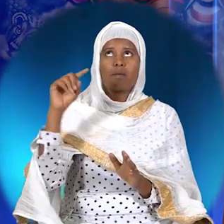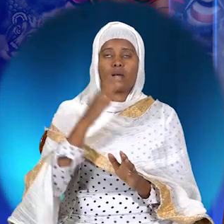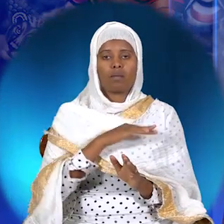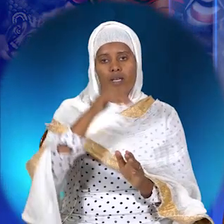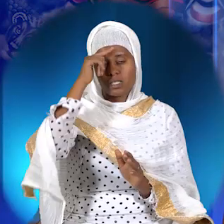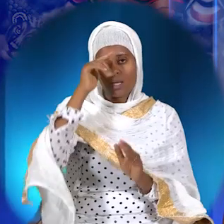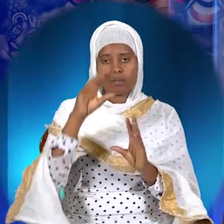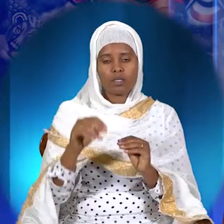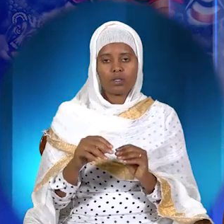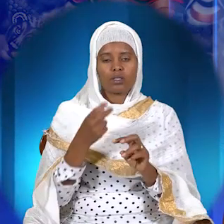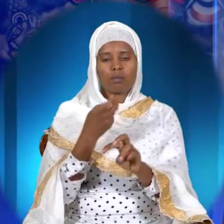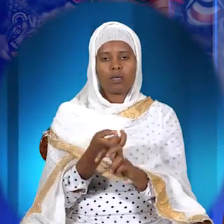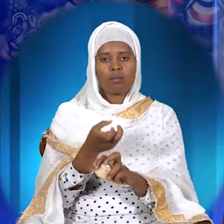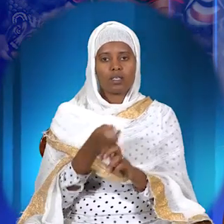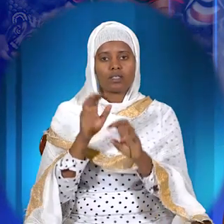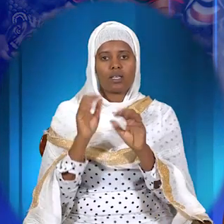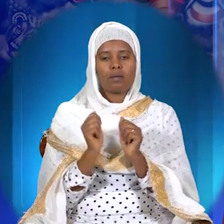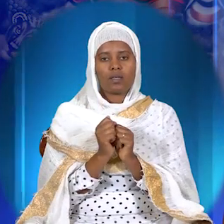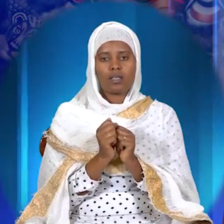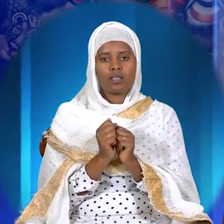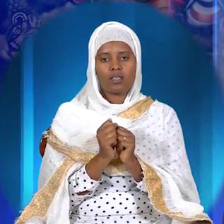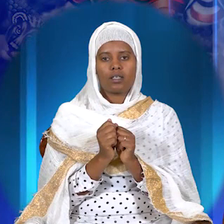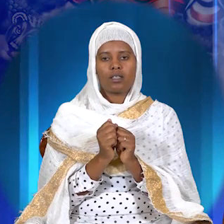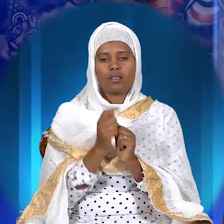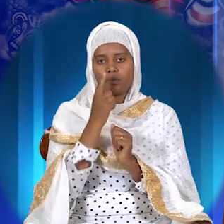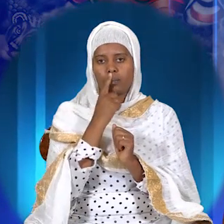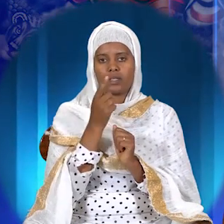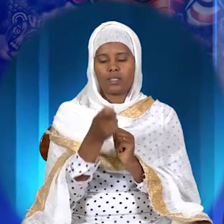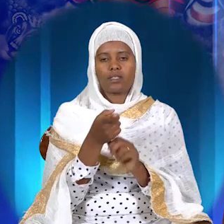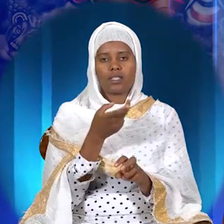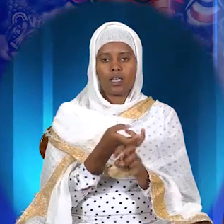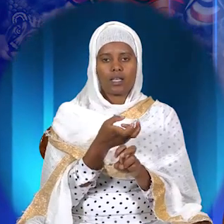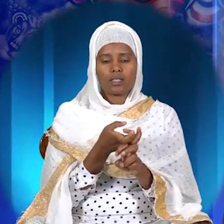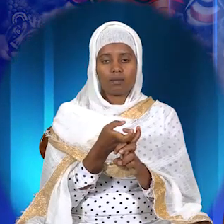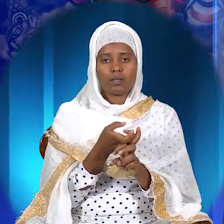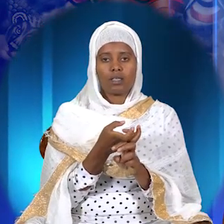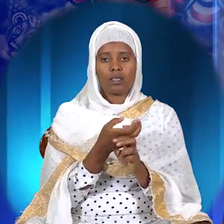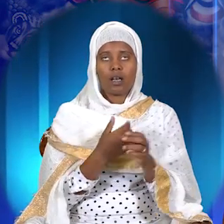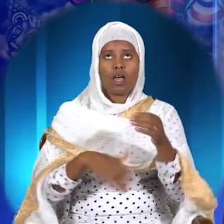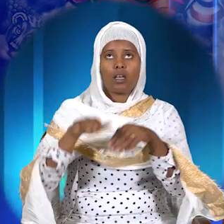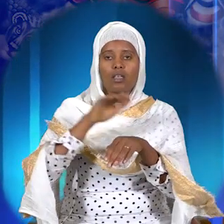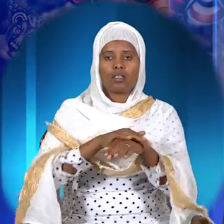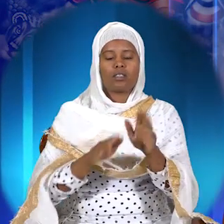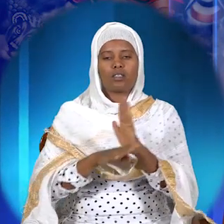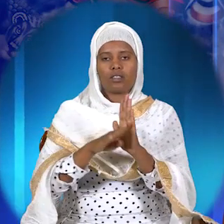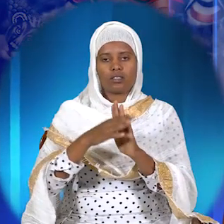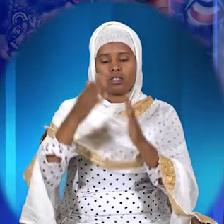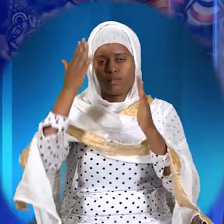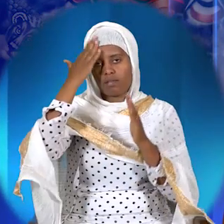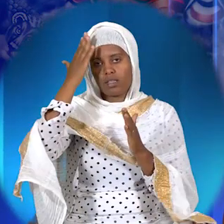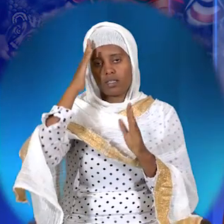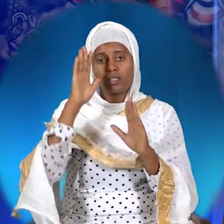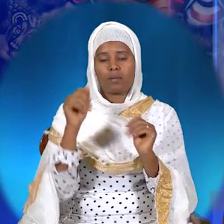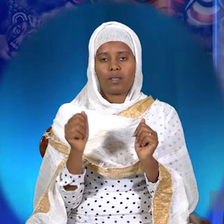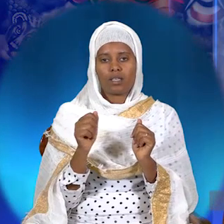መወዳእታ ብእግዚኣብሄር ኣምላኽ ዝኣመነ እዩ። እዚ ተመራማሪ ዝነበረ እዚ ኣብ ዝለዓለ ደረጃ ናይ ፍልጠት